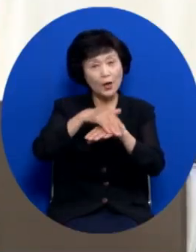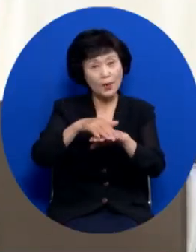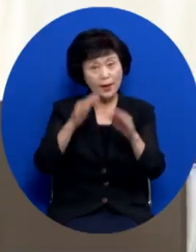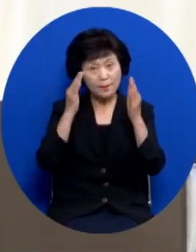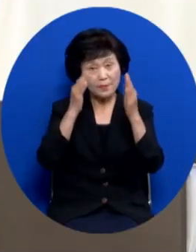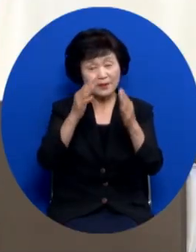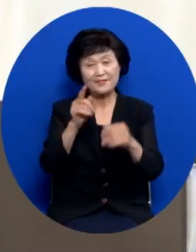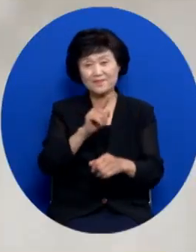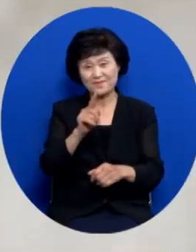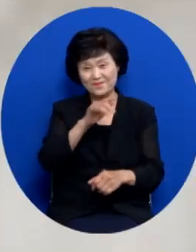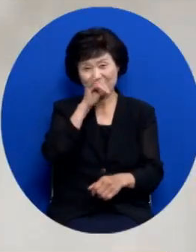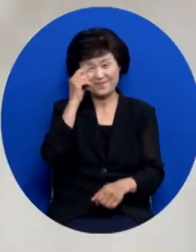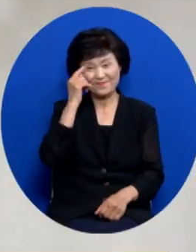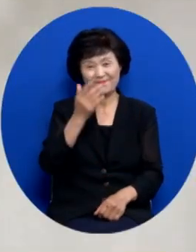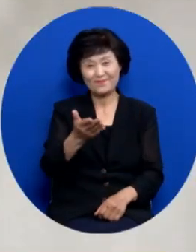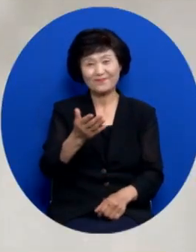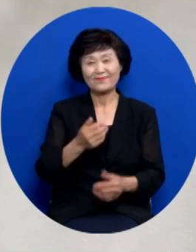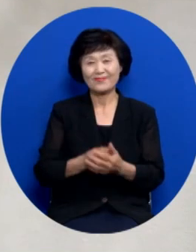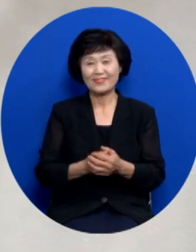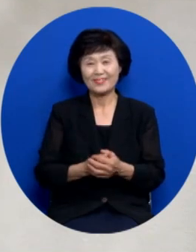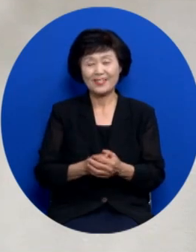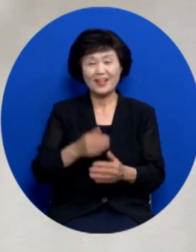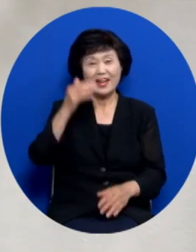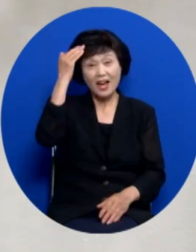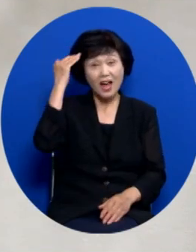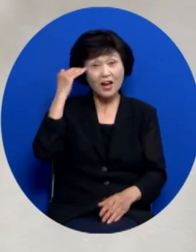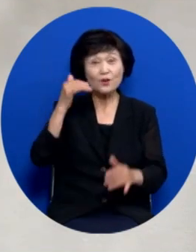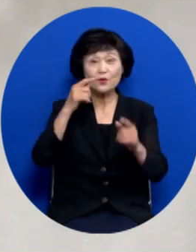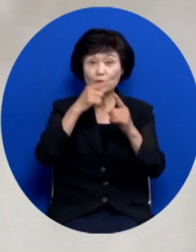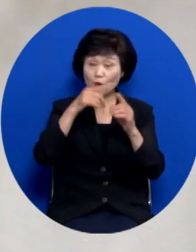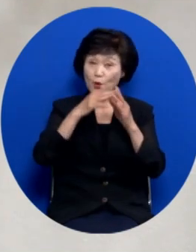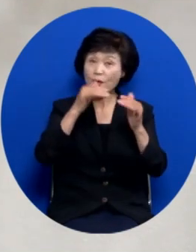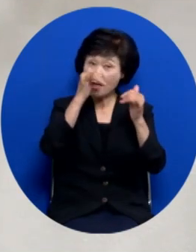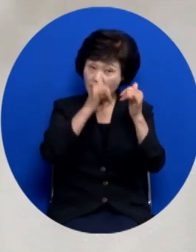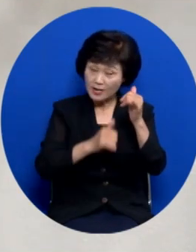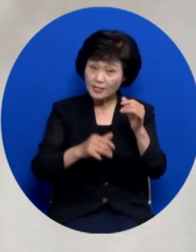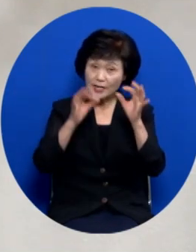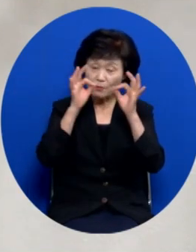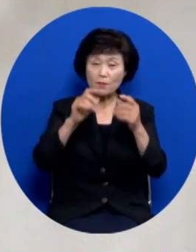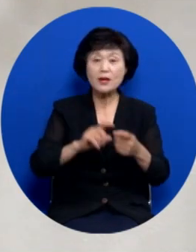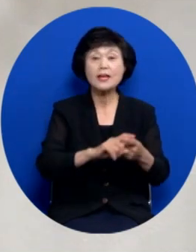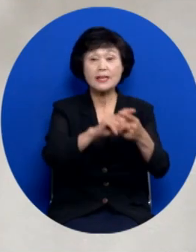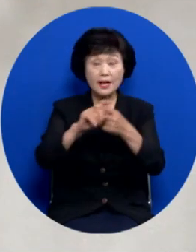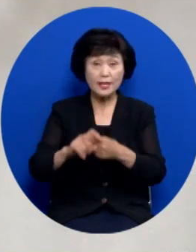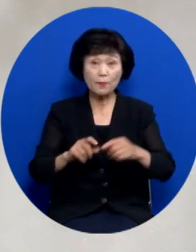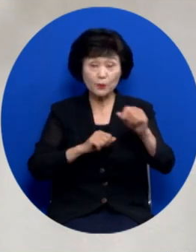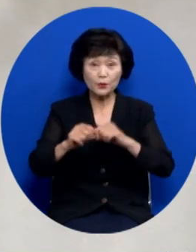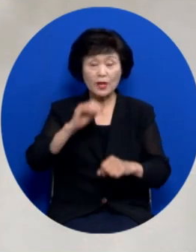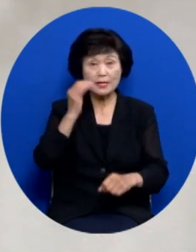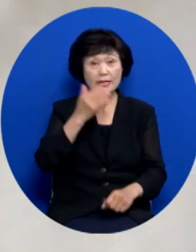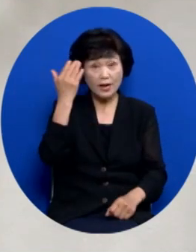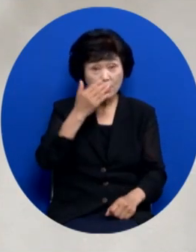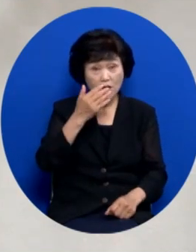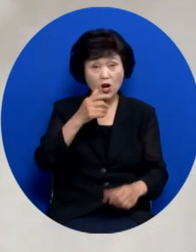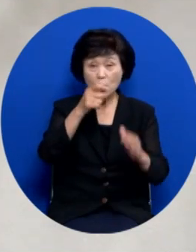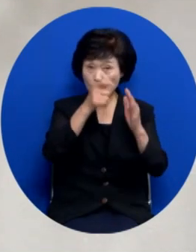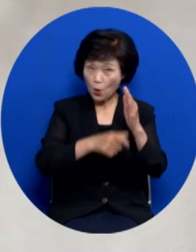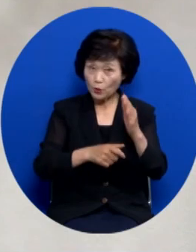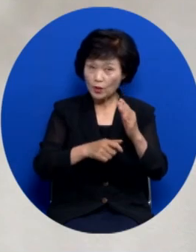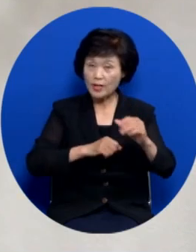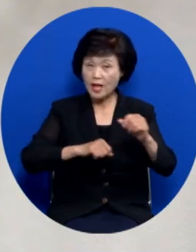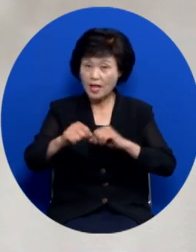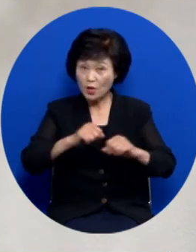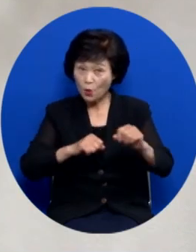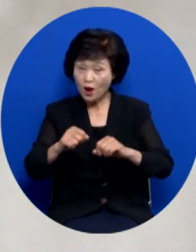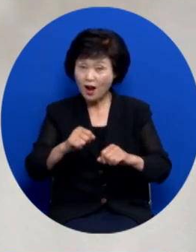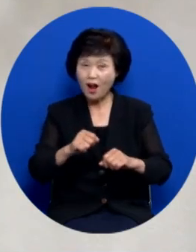있으시면 말씀 좀 해주십시오. 예, 우리 한국교회 역사를 보면 연합 운동에 있어서 성결 교단의 역할은 늘 캐스팅